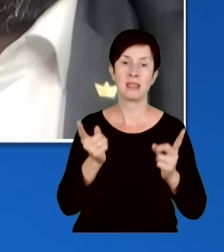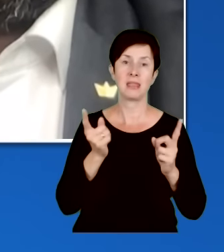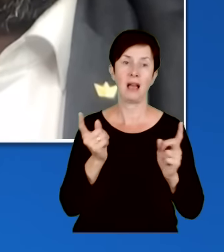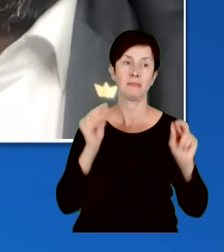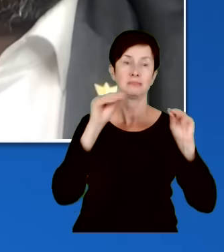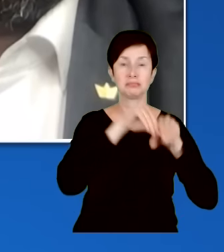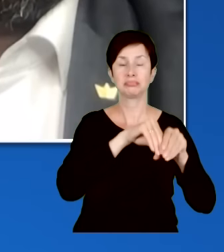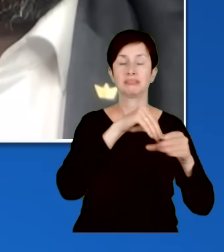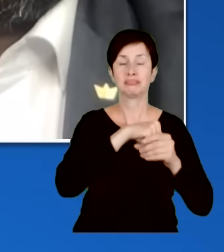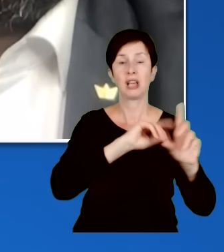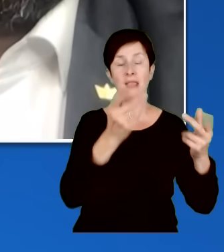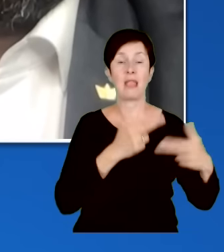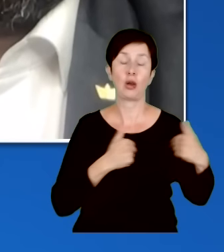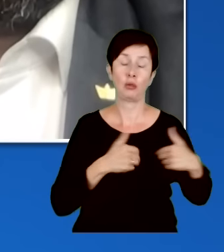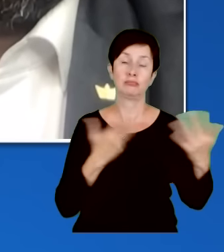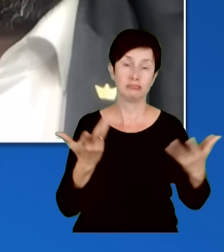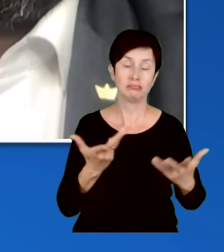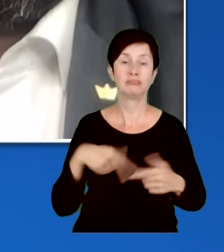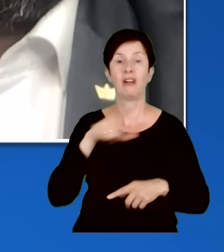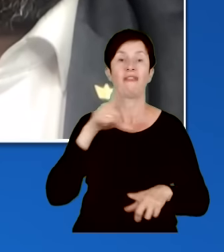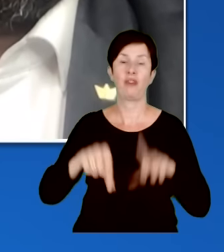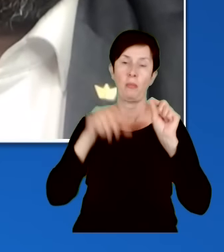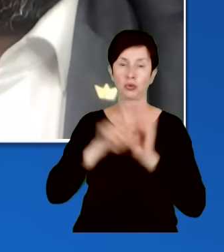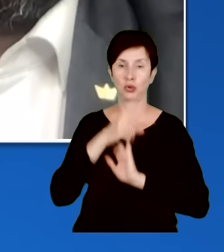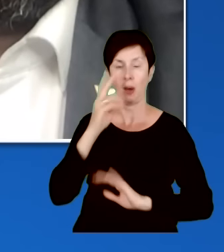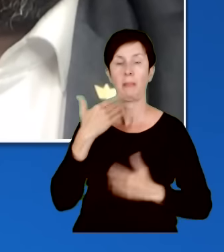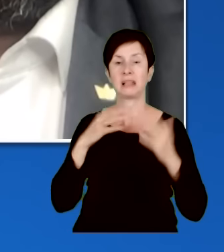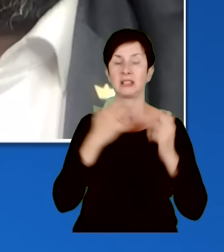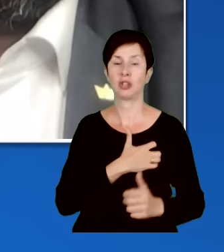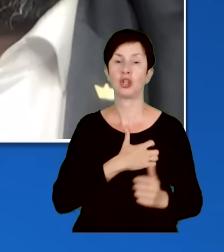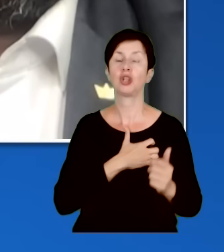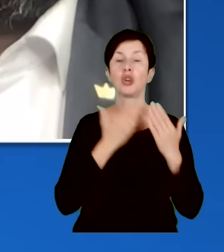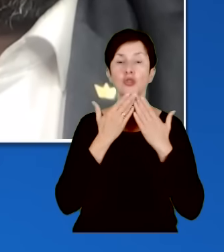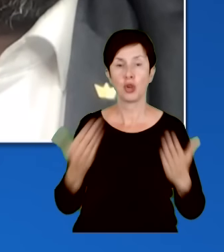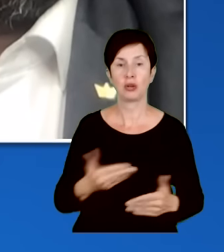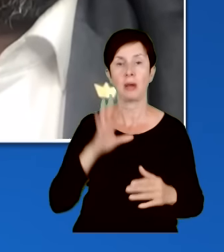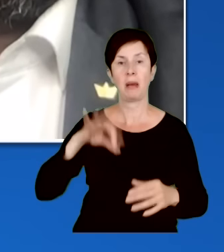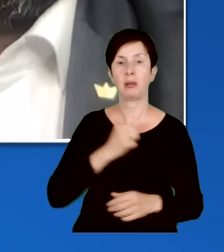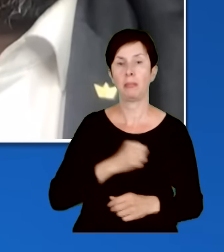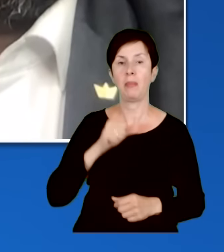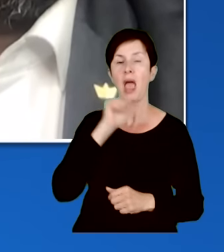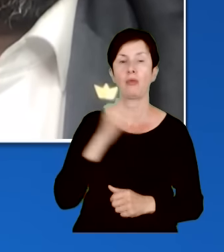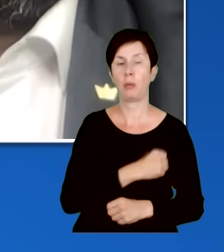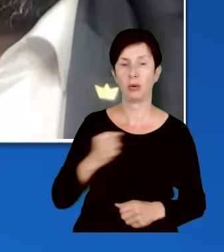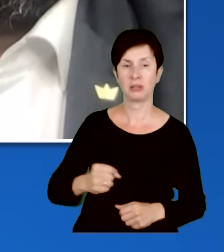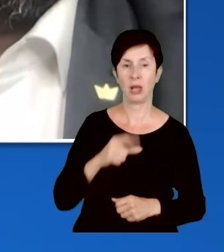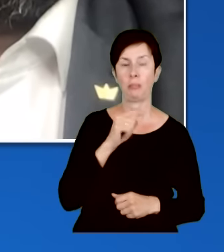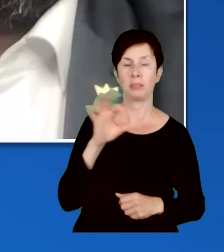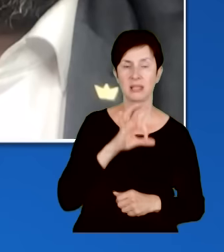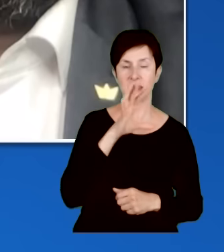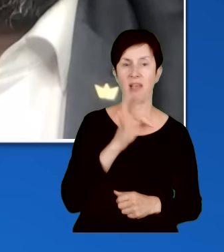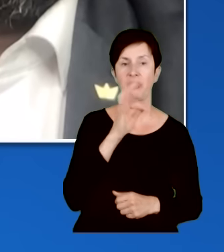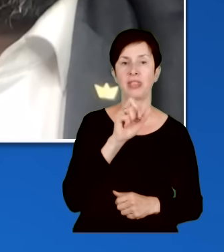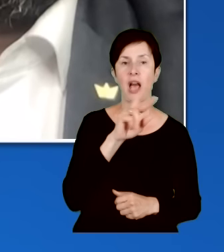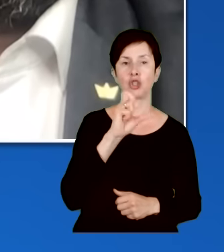zobaczymy to już werdykt wyborców bardzo serdecznie dziękuję pan poseł Dominik Tarczyński europoseł Prawa i Sprawiedliwości i pan